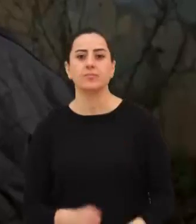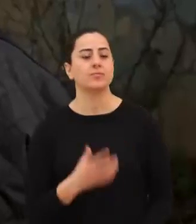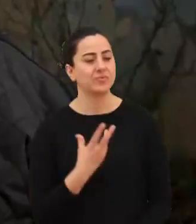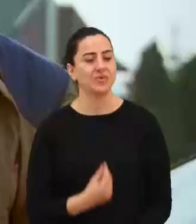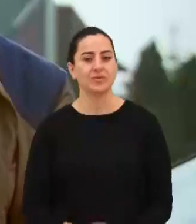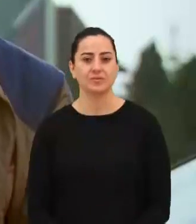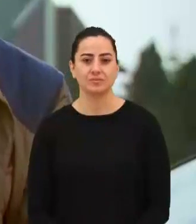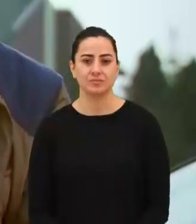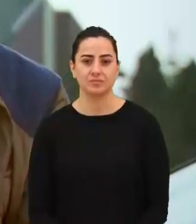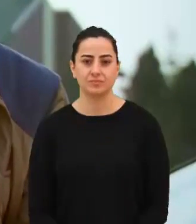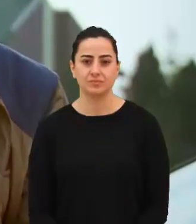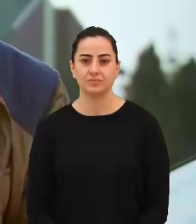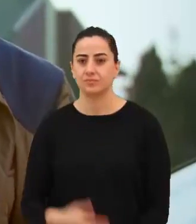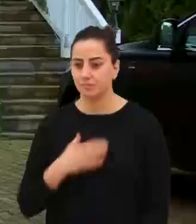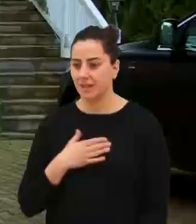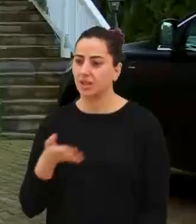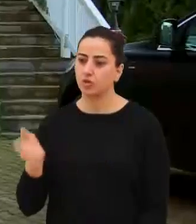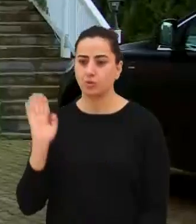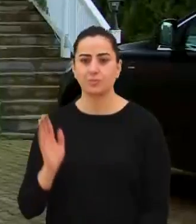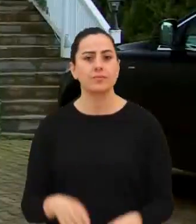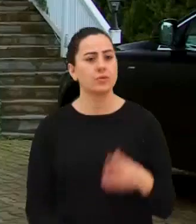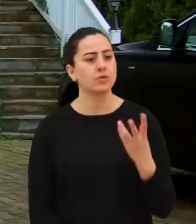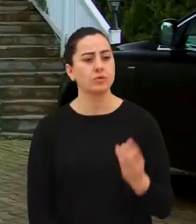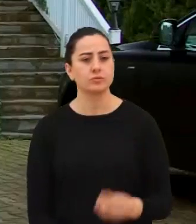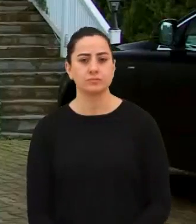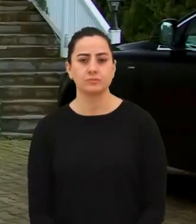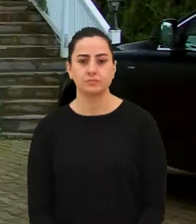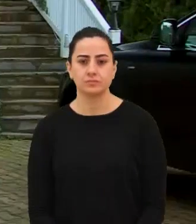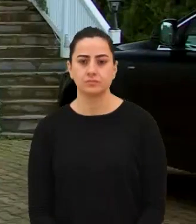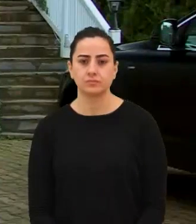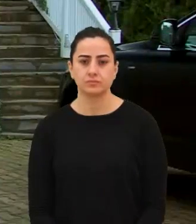öpeyim. İyi, tamam ben gidiyorum. Ha git. Ha. Ya.